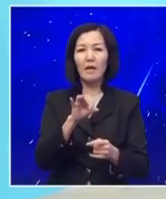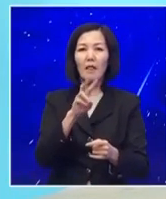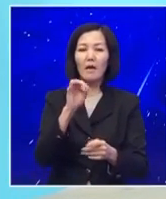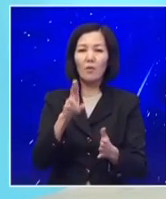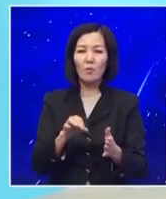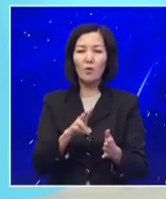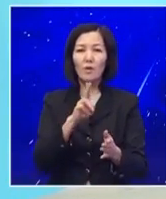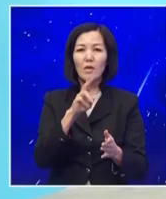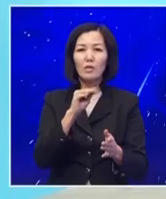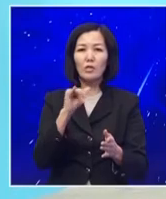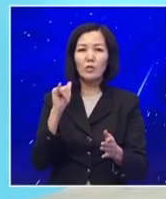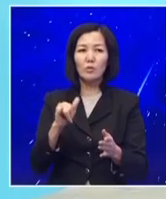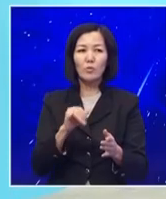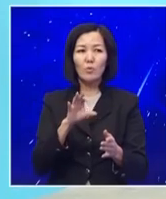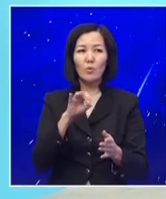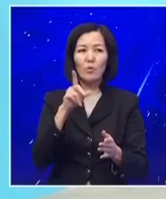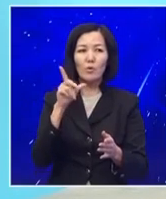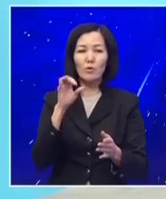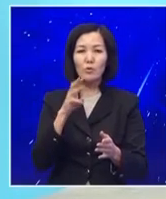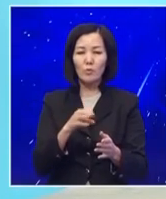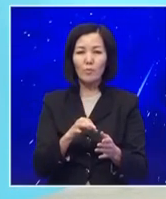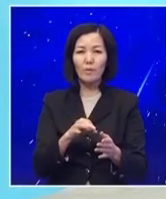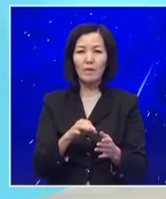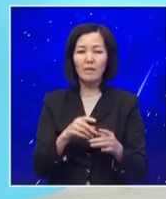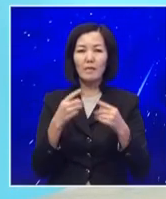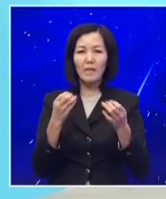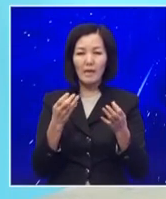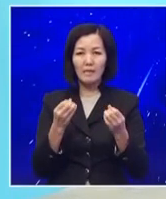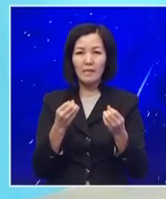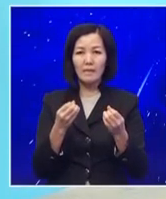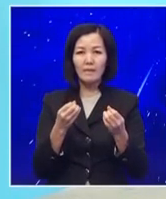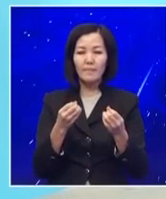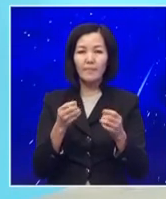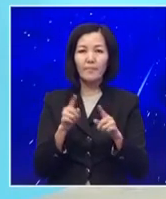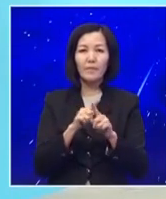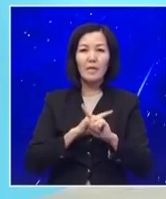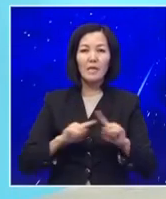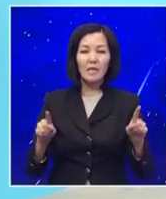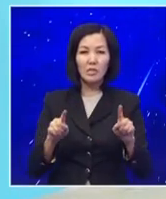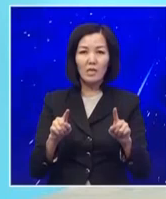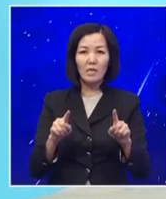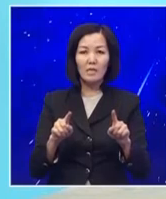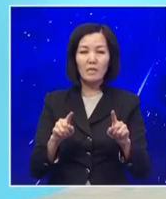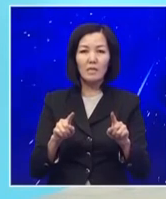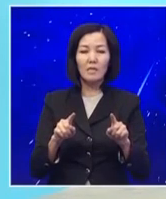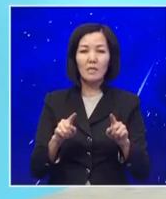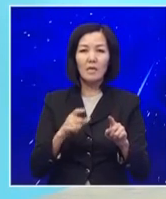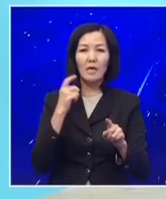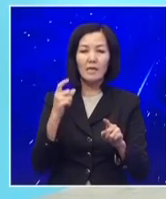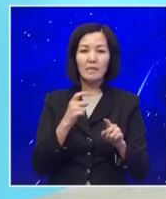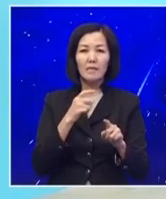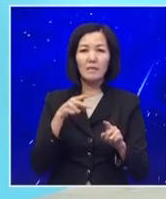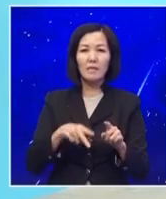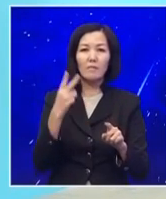Жетсу Арт, Workshop, Жетсу Интермедиа. Сонымен қатар аса ерекше атап өтетін шарамыз бұл